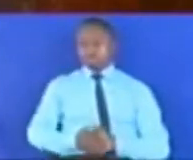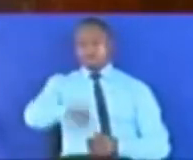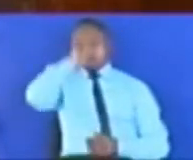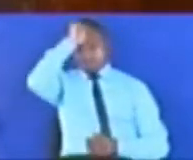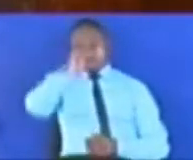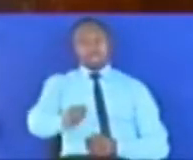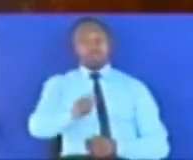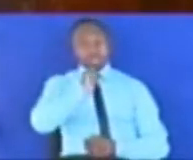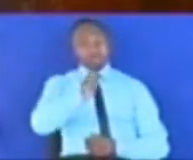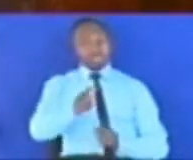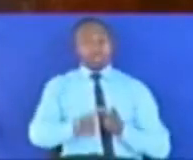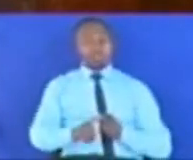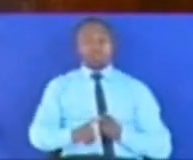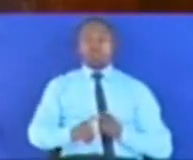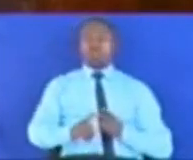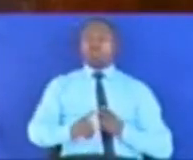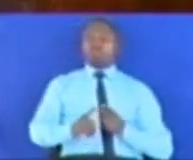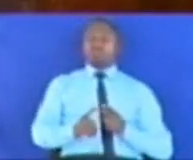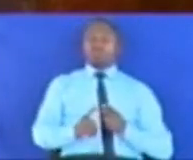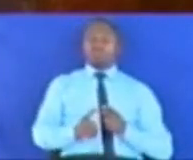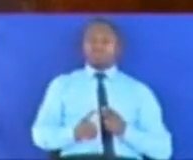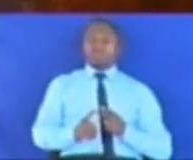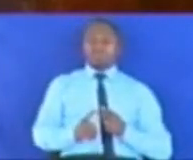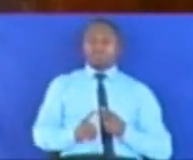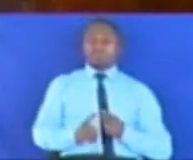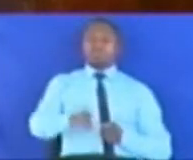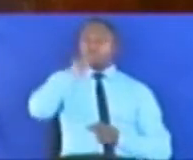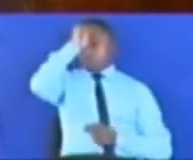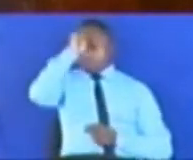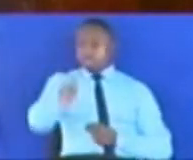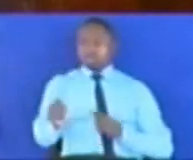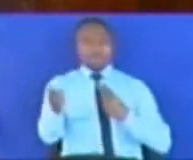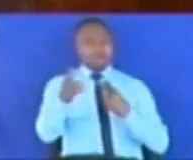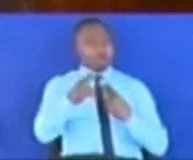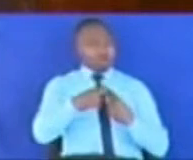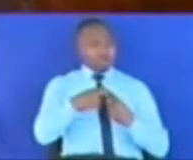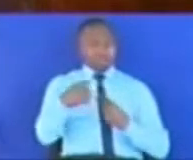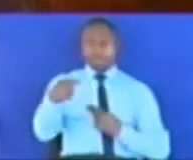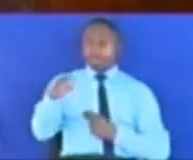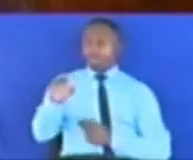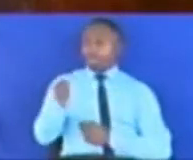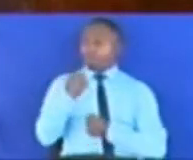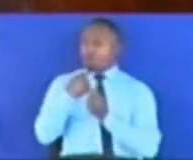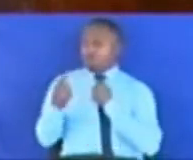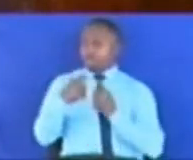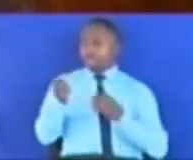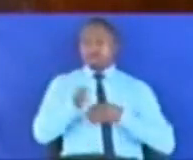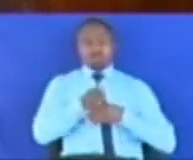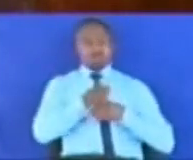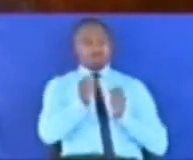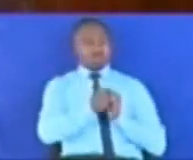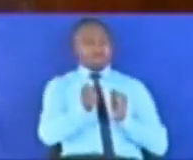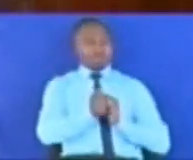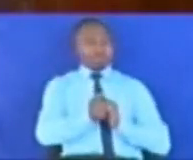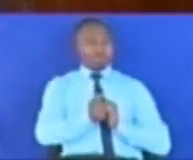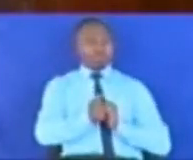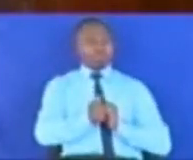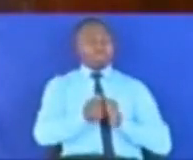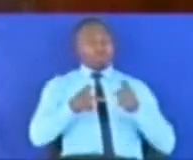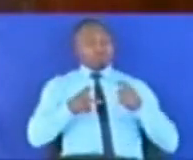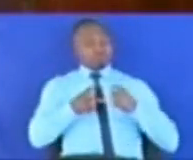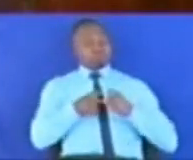Spika, imezungumzwa hapa na Mheshimiwa Daktari kule Tea kuhusiana na masuala mazima ya